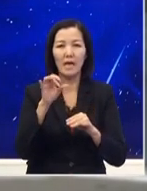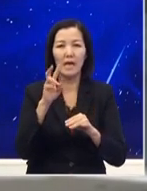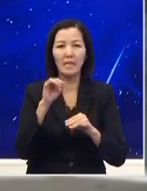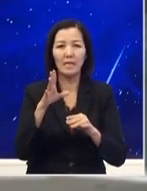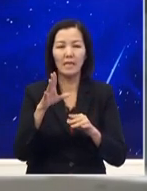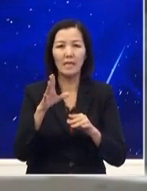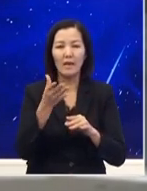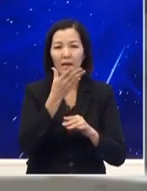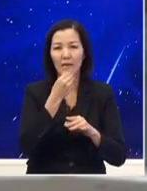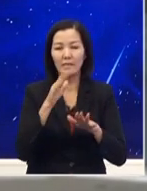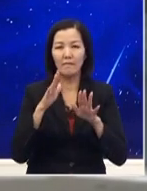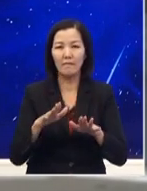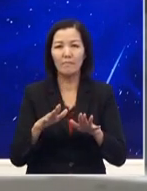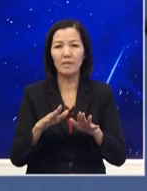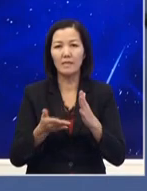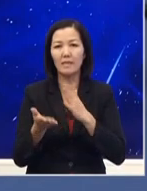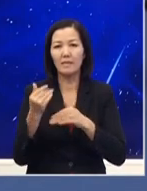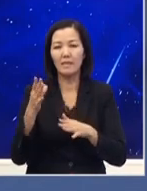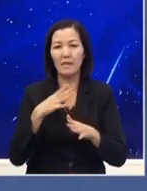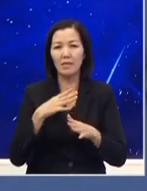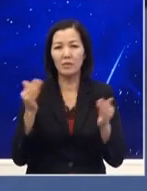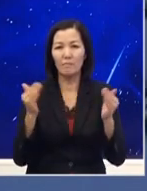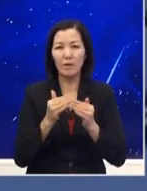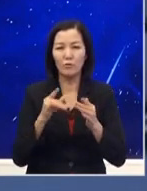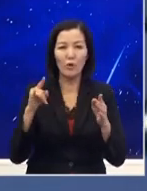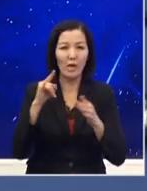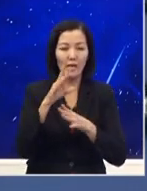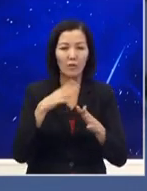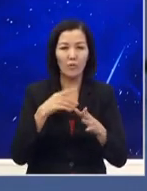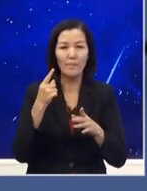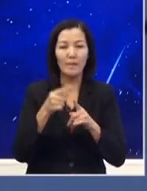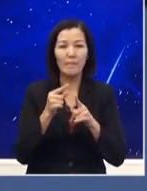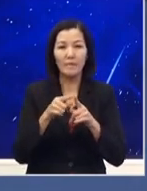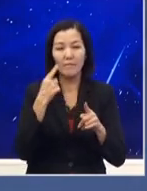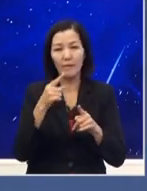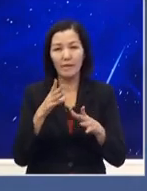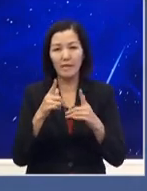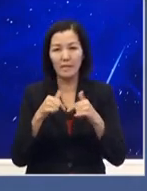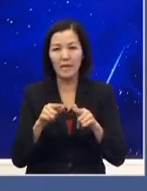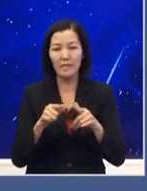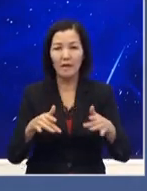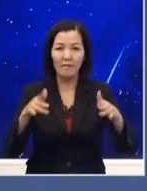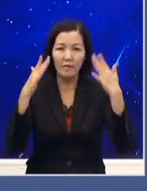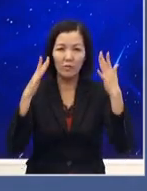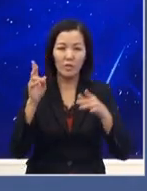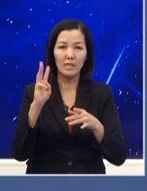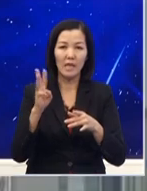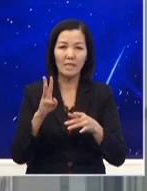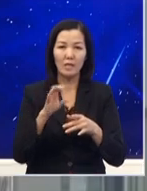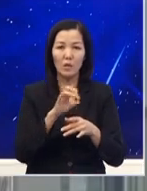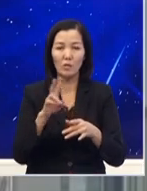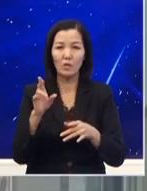престижном бизнес-квартале, где раньше находился небольшой аэродром. По словам организаторов, над созданием воздушного такси в Южной